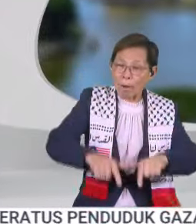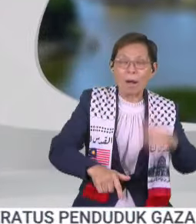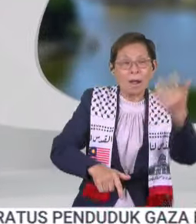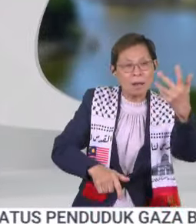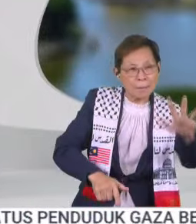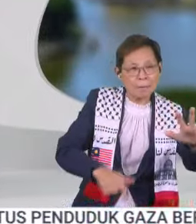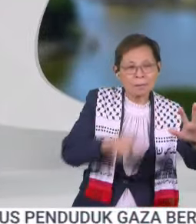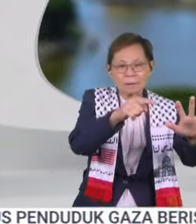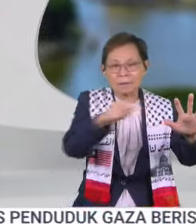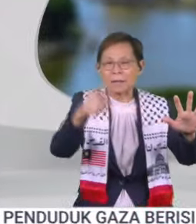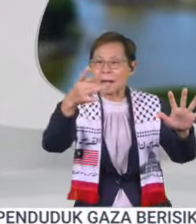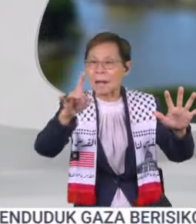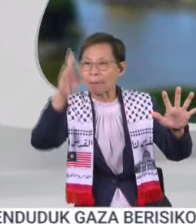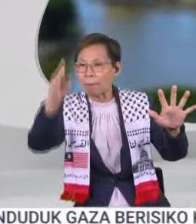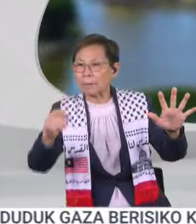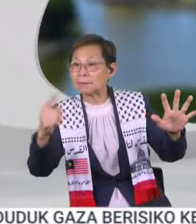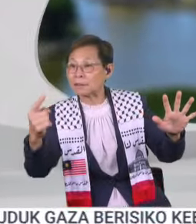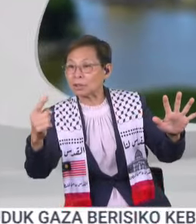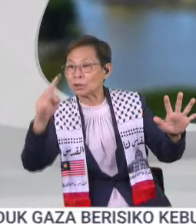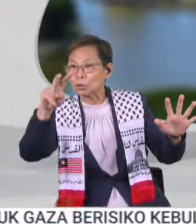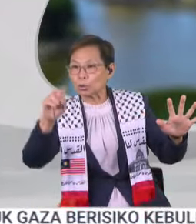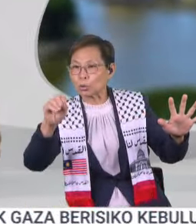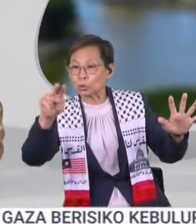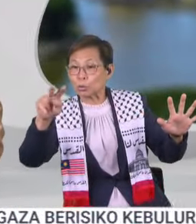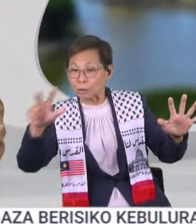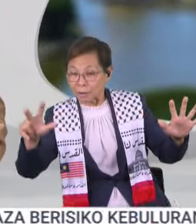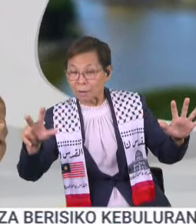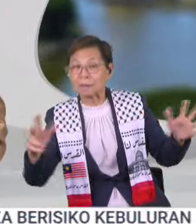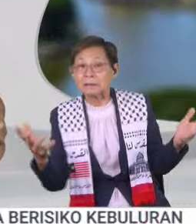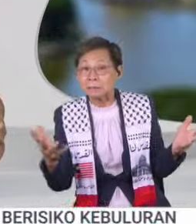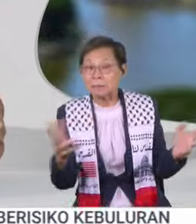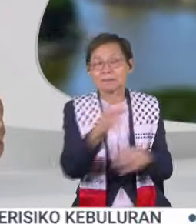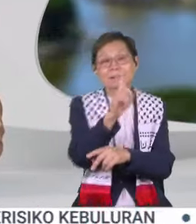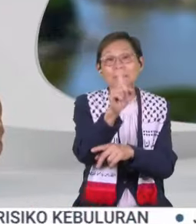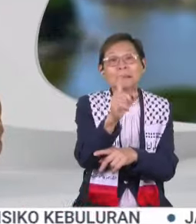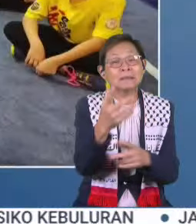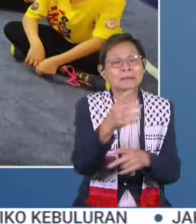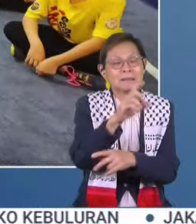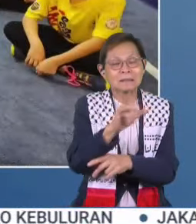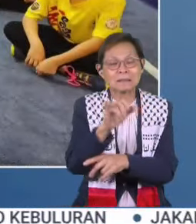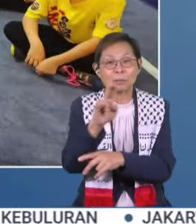pada 15 sehingga 18 Januari 2024 di Sibu.